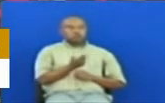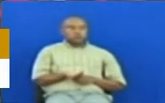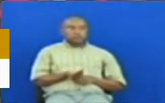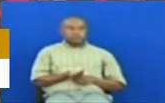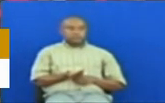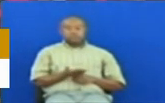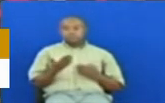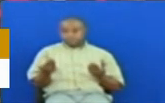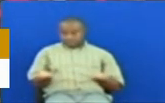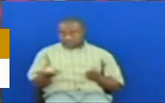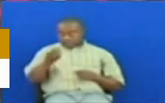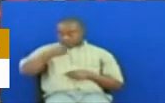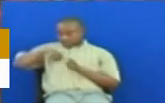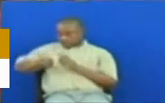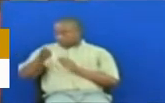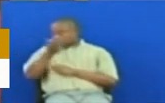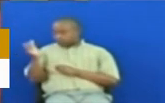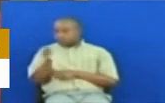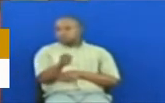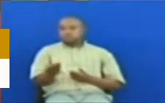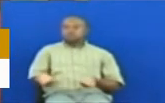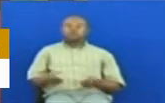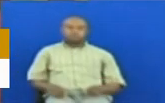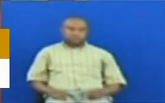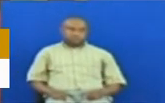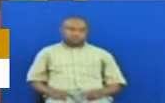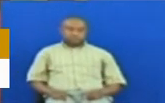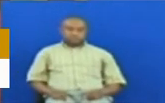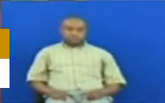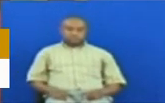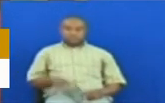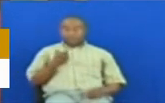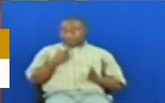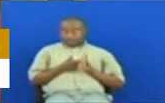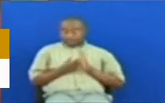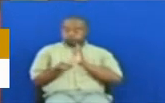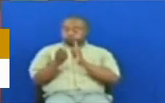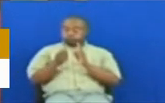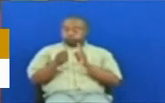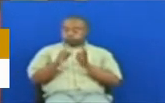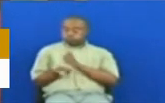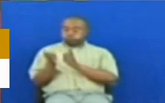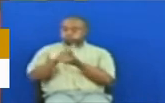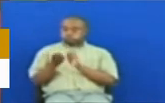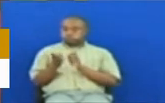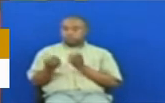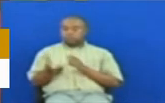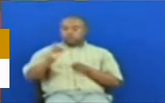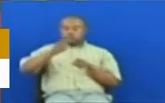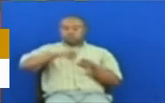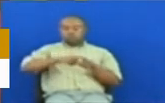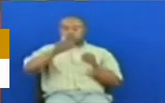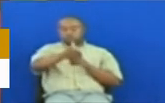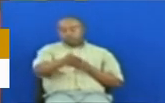mzunguko. Naingia mimi hapa nakuja mwingine. Mnaelewa? Sasa kama hii rotation itabaki, then tuongeze span kutoka